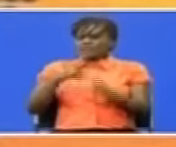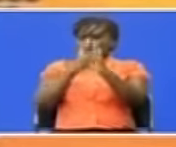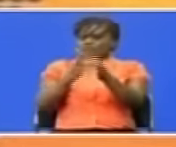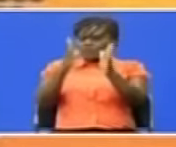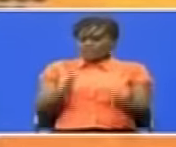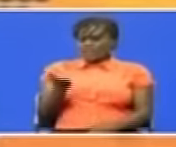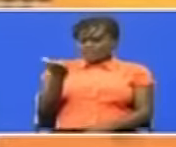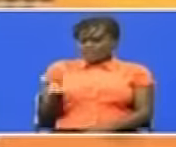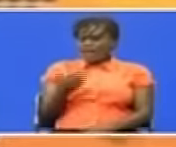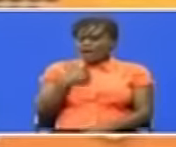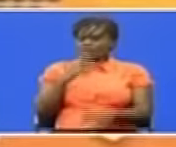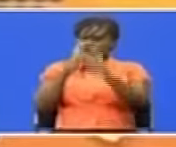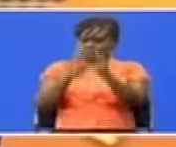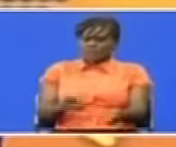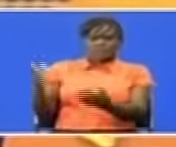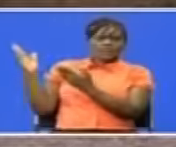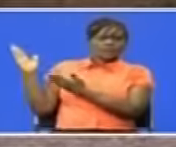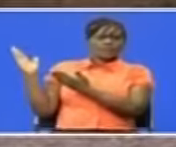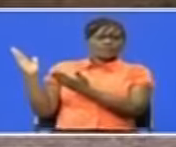mradi huo na hii hapa taarifa yake.